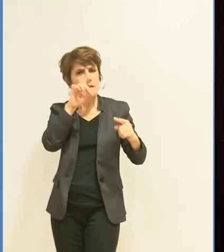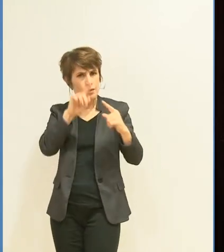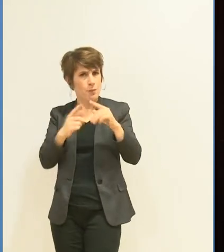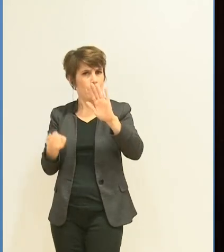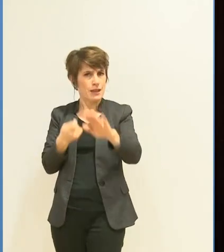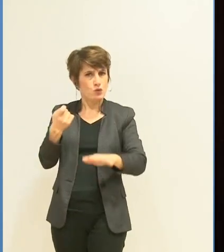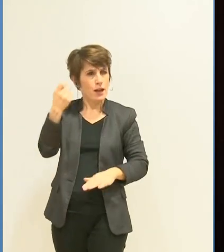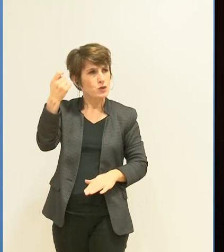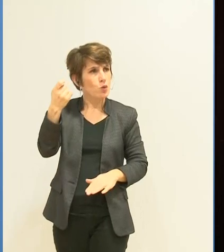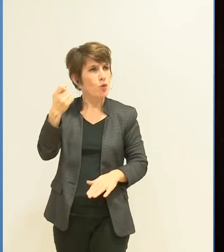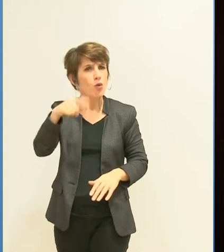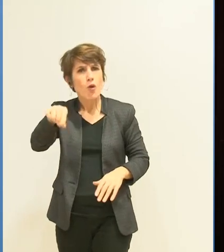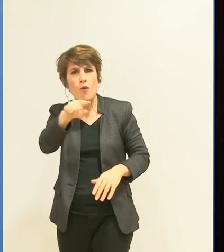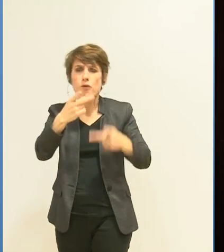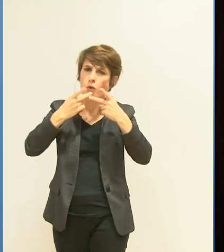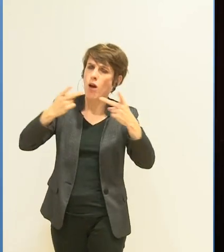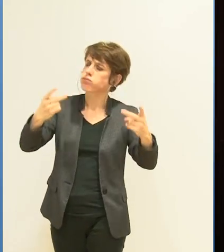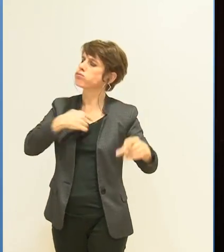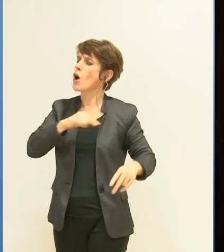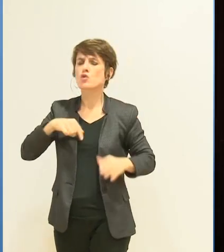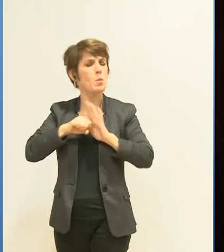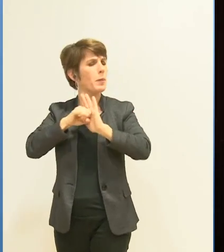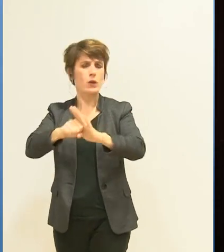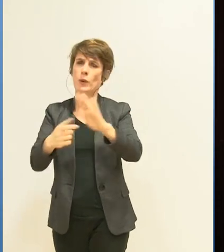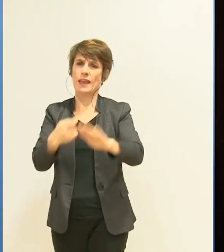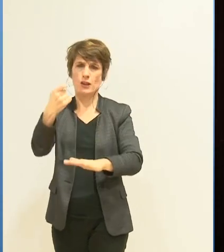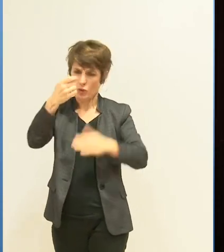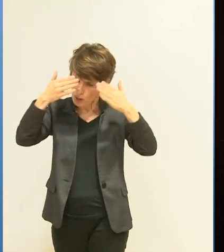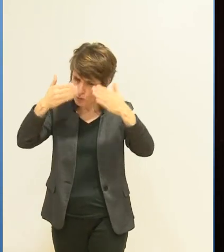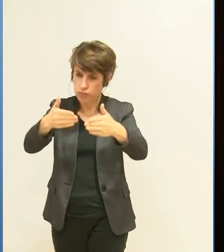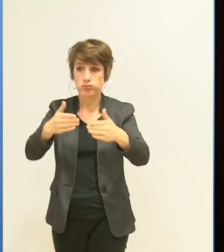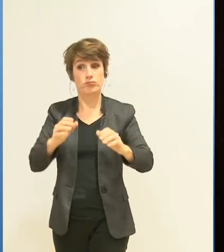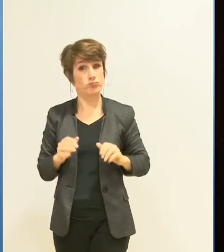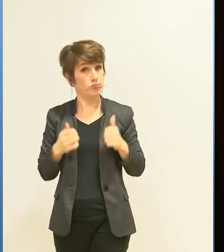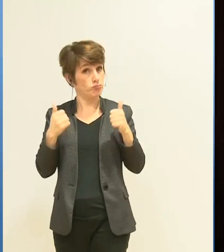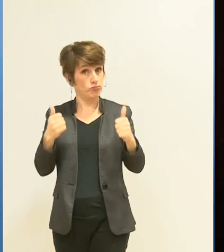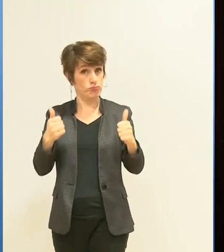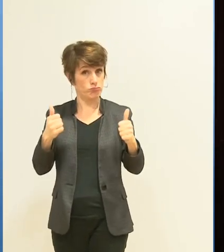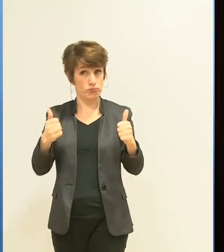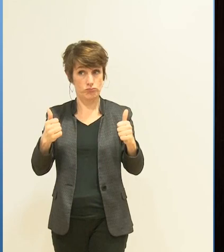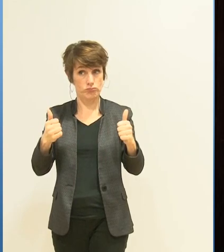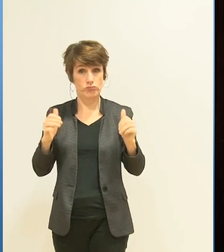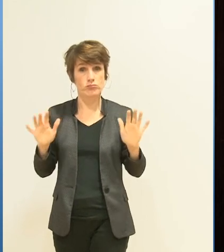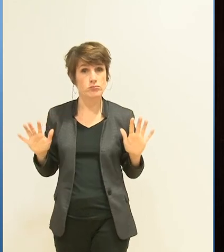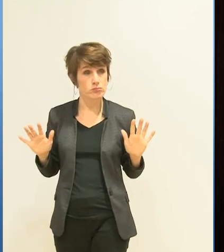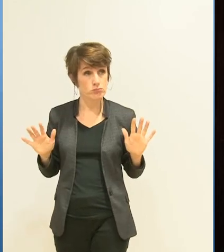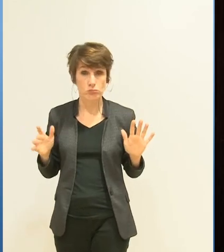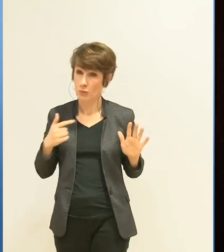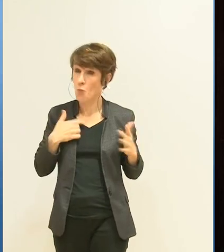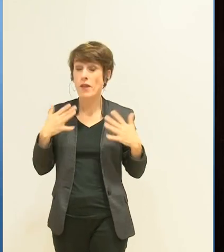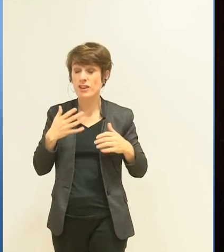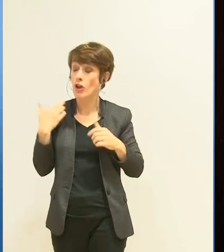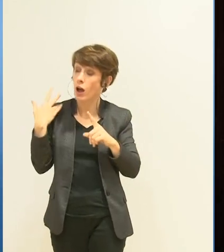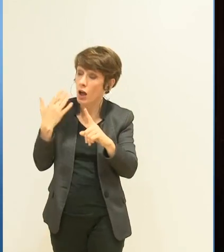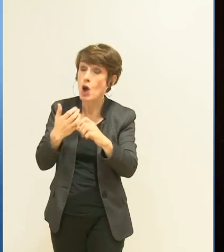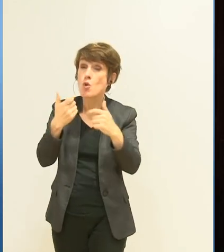que c'était votre priorité du mandat et c'est très bien je suis déjà plusieurs fois intervenu pour dire que l'éducation